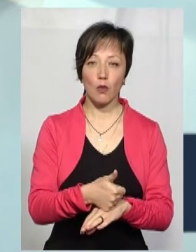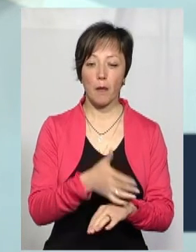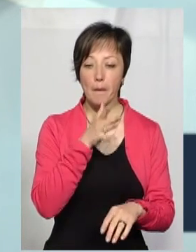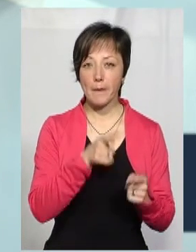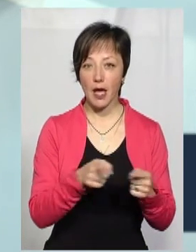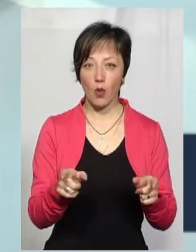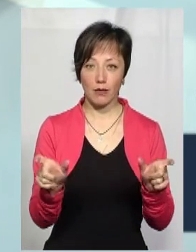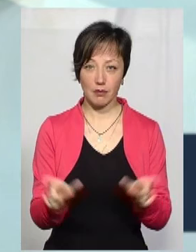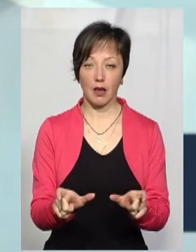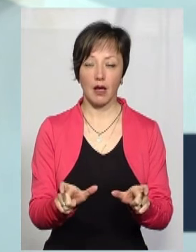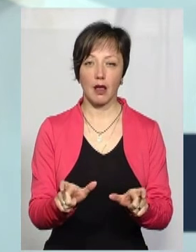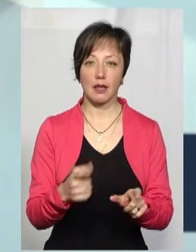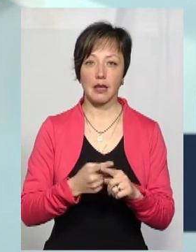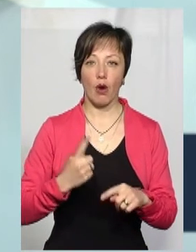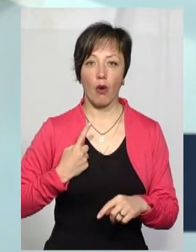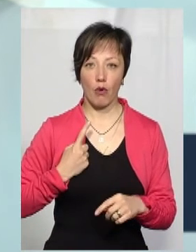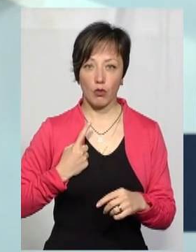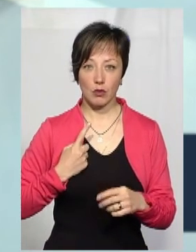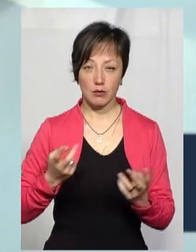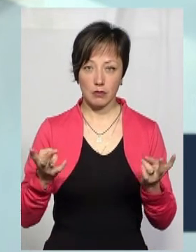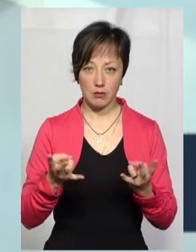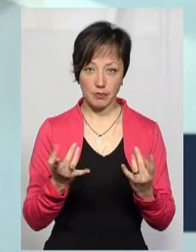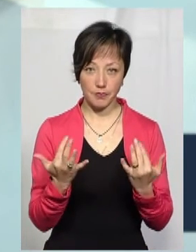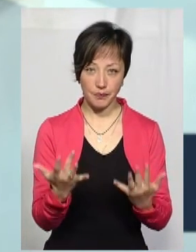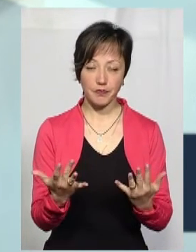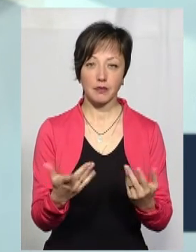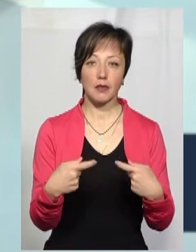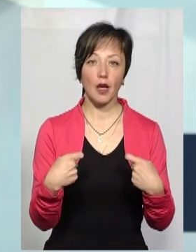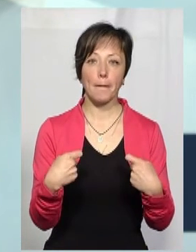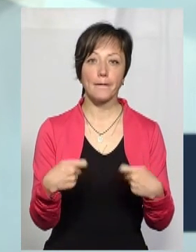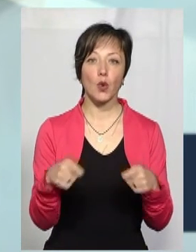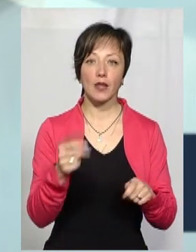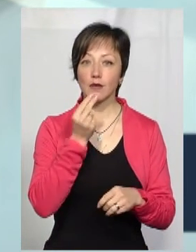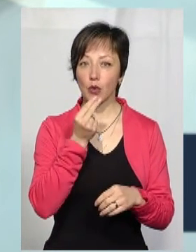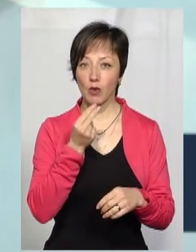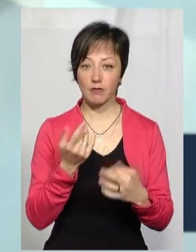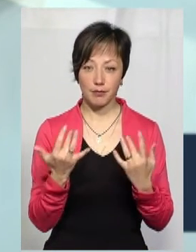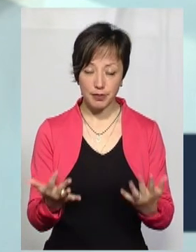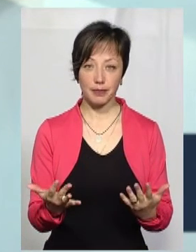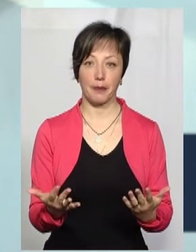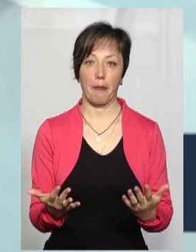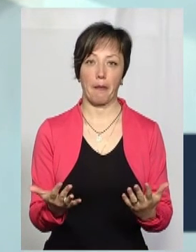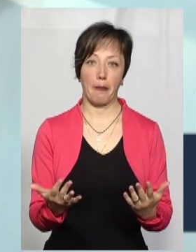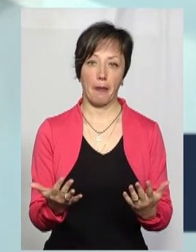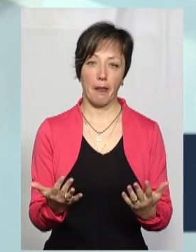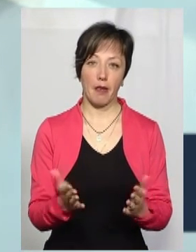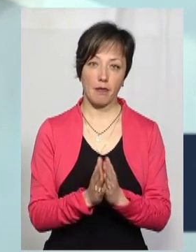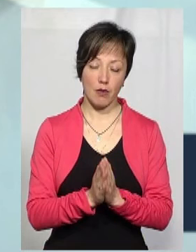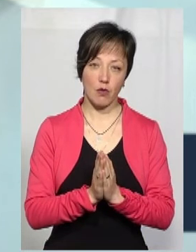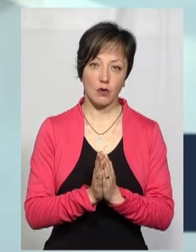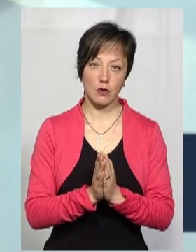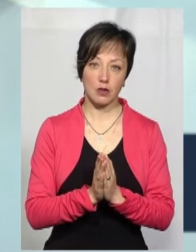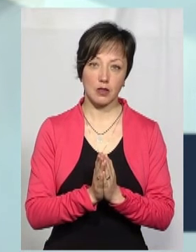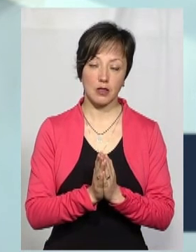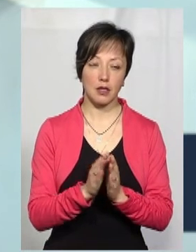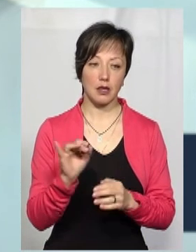це охоронників шукають, продавців продовольчих товарів шукають, просять,